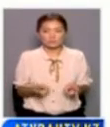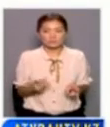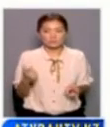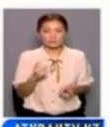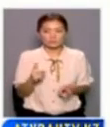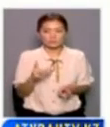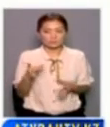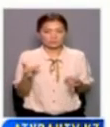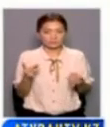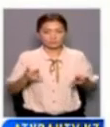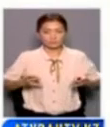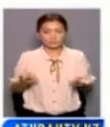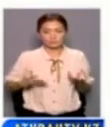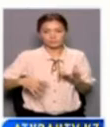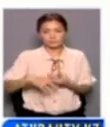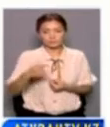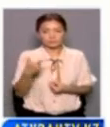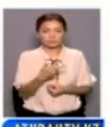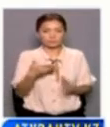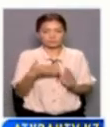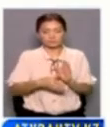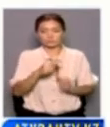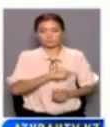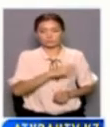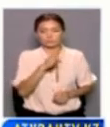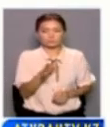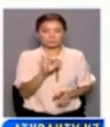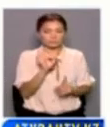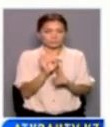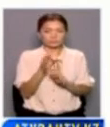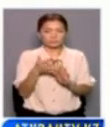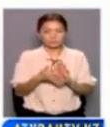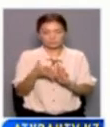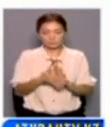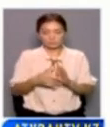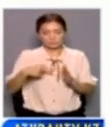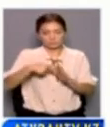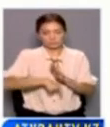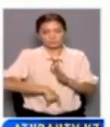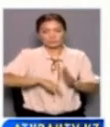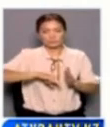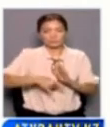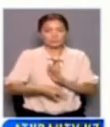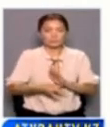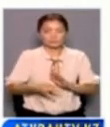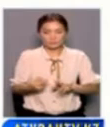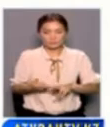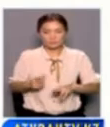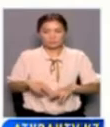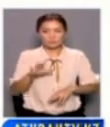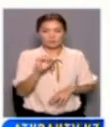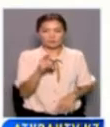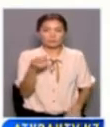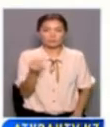углеводородного сырья все геолого-разведочные работы должны быть нацелены на изучение глубоких горизонтов вот именно в этом